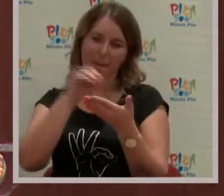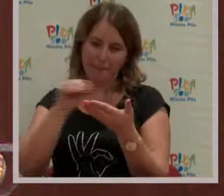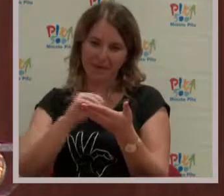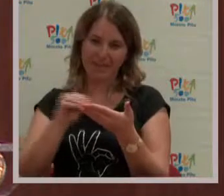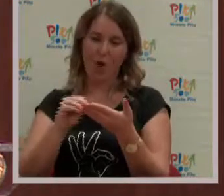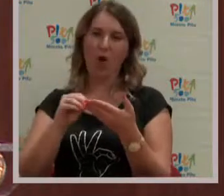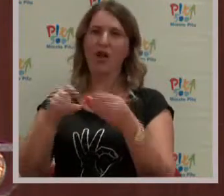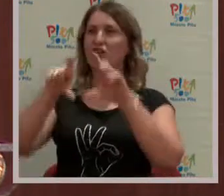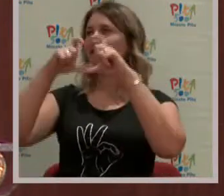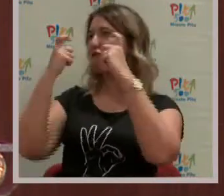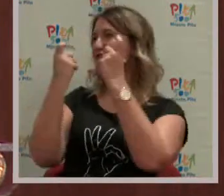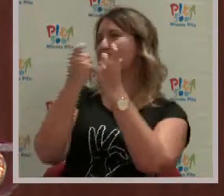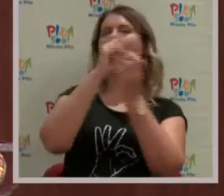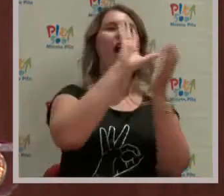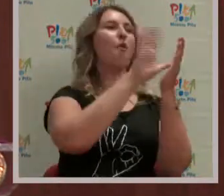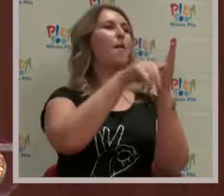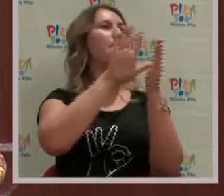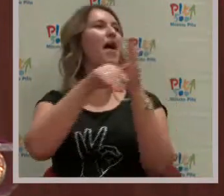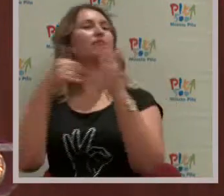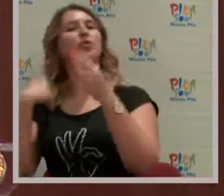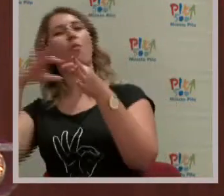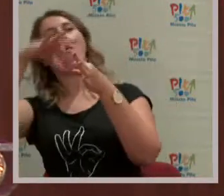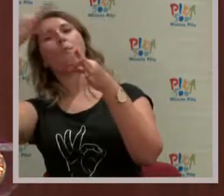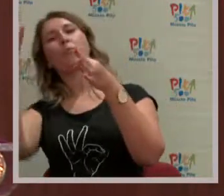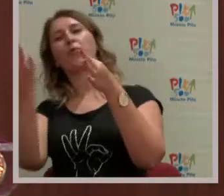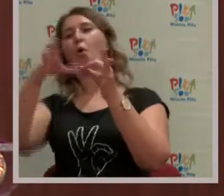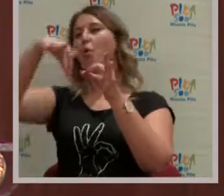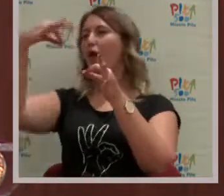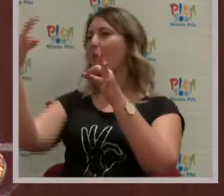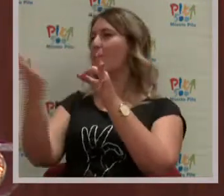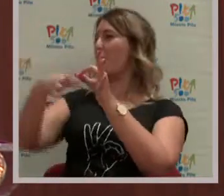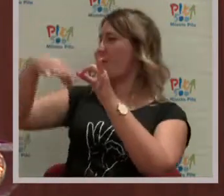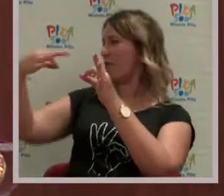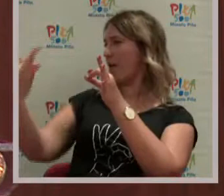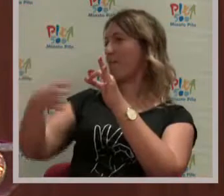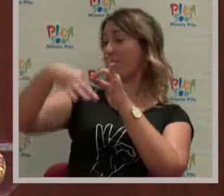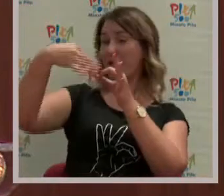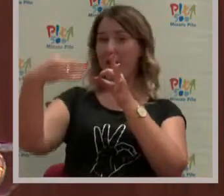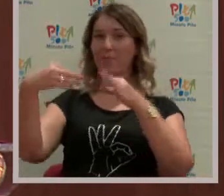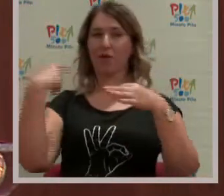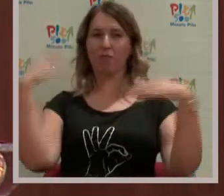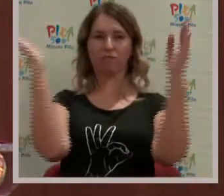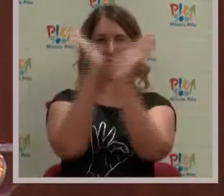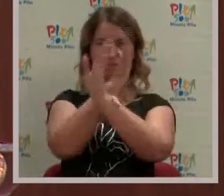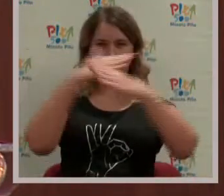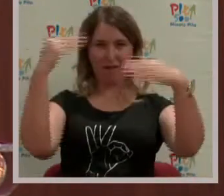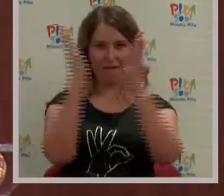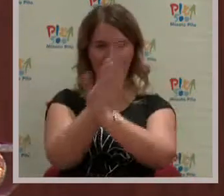na całe miasto, czasami z tym pierzem, które zostało rozdmuchane przez wiatr, ale